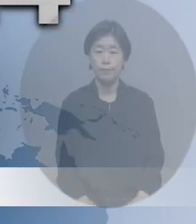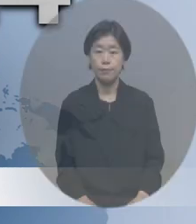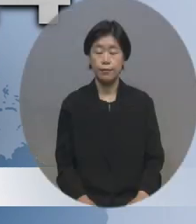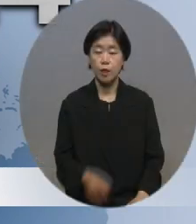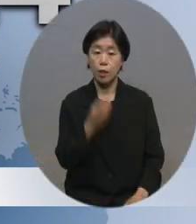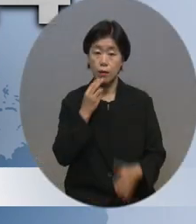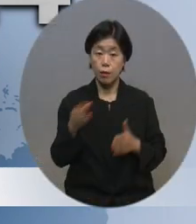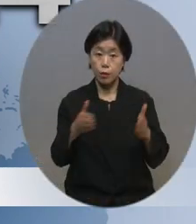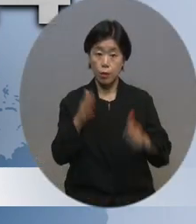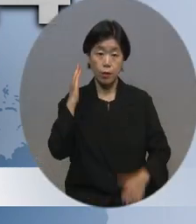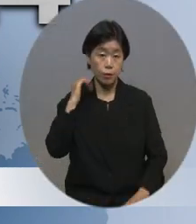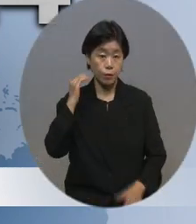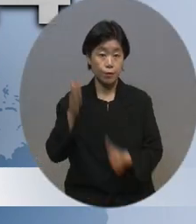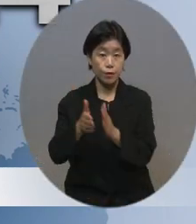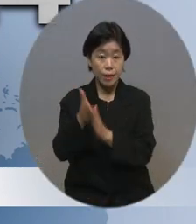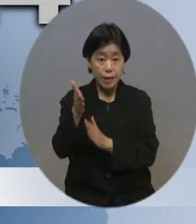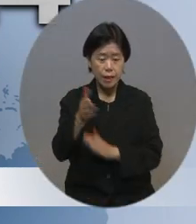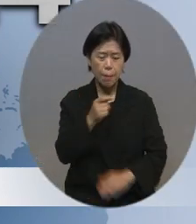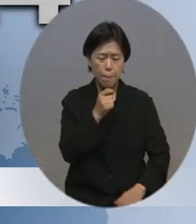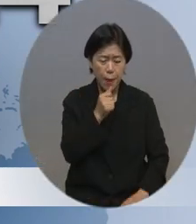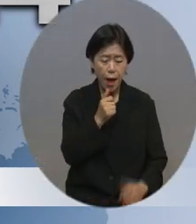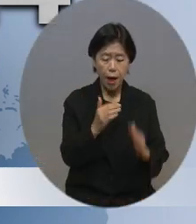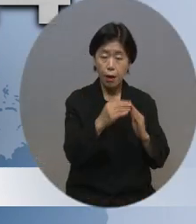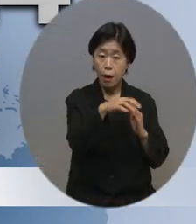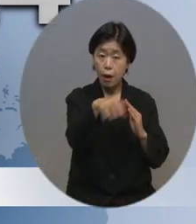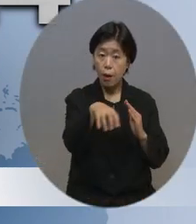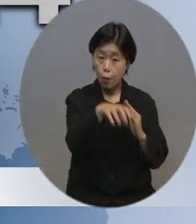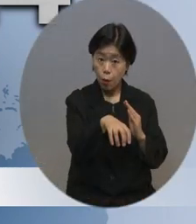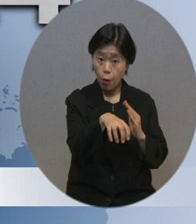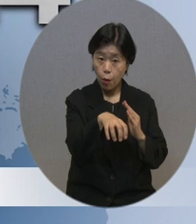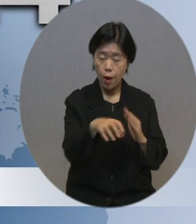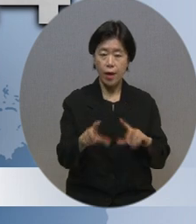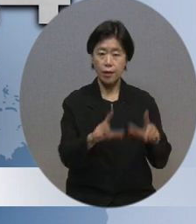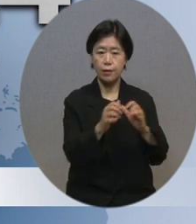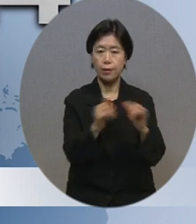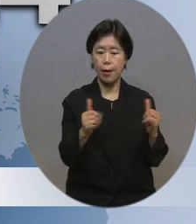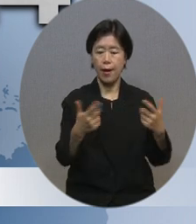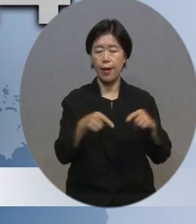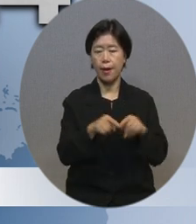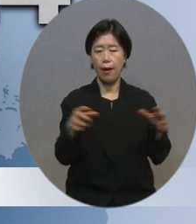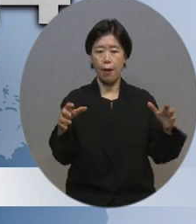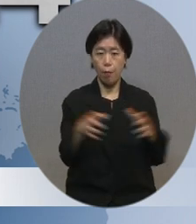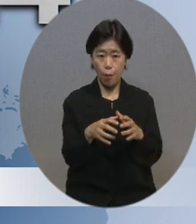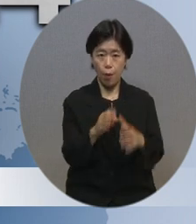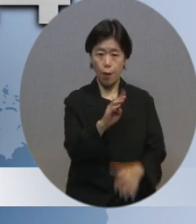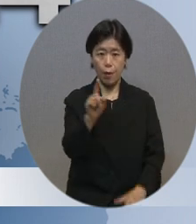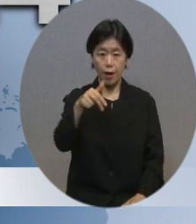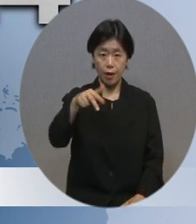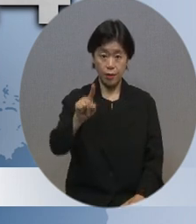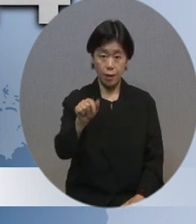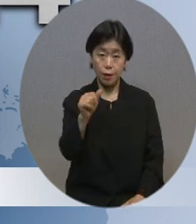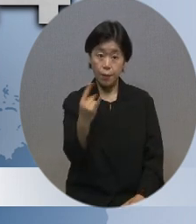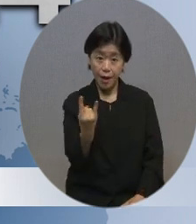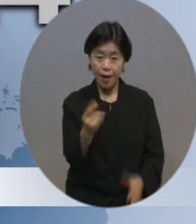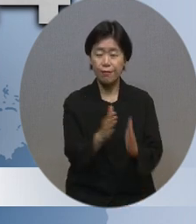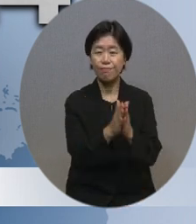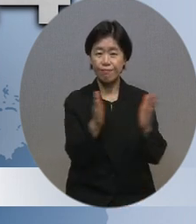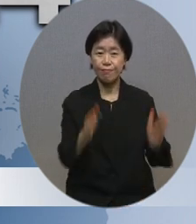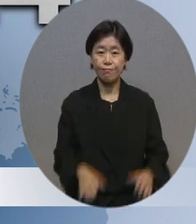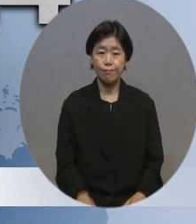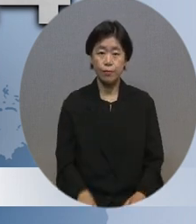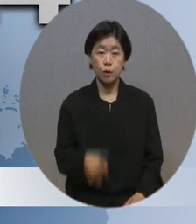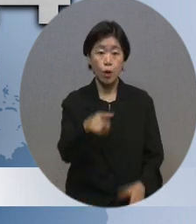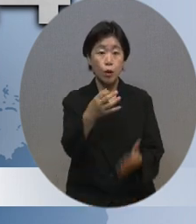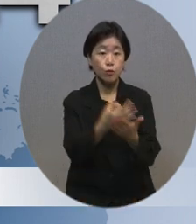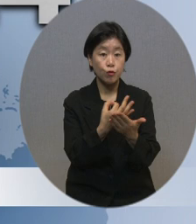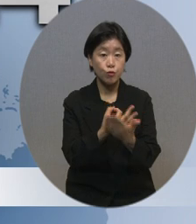경기도 의정부시의 한 작은 마을에서 주민들이 함께 모여 마음을 나누는 바자회가 열렸습니다. 바자회